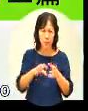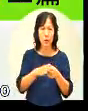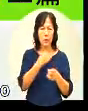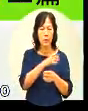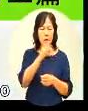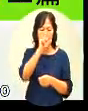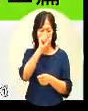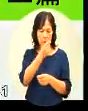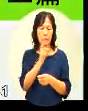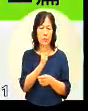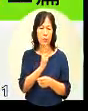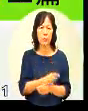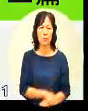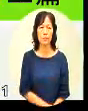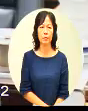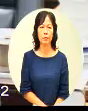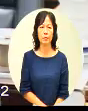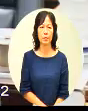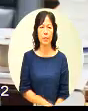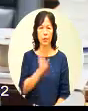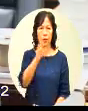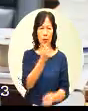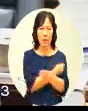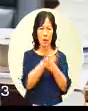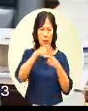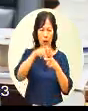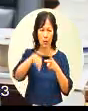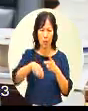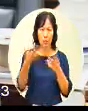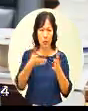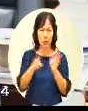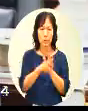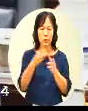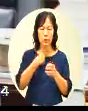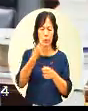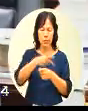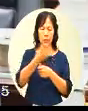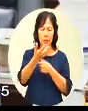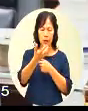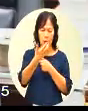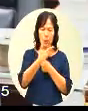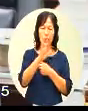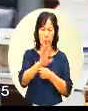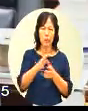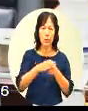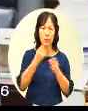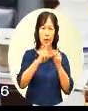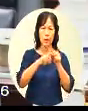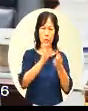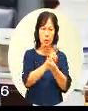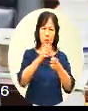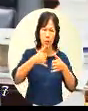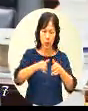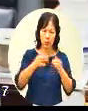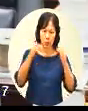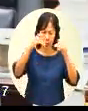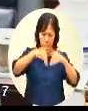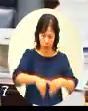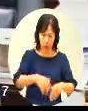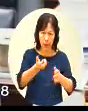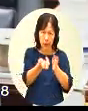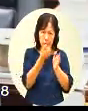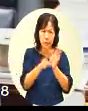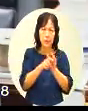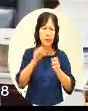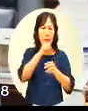我也特别，因为有一个劳工的案件到我的服务处里面，在中林路塌汤之前，我们